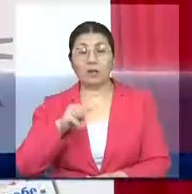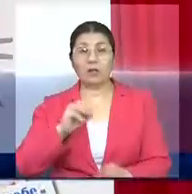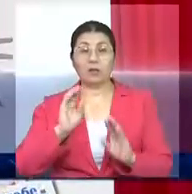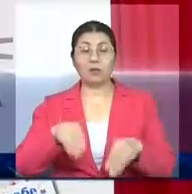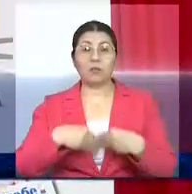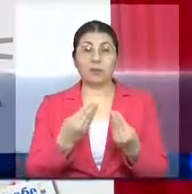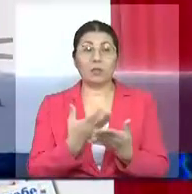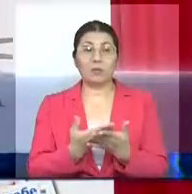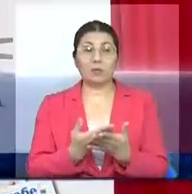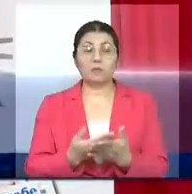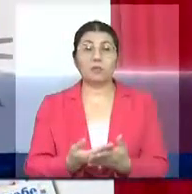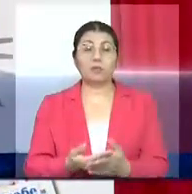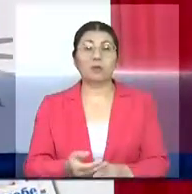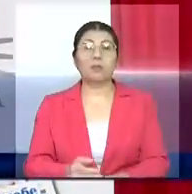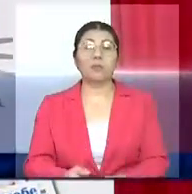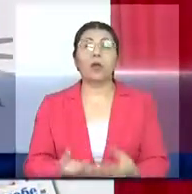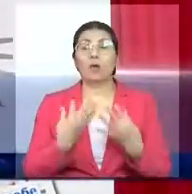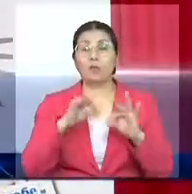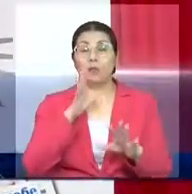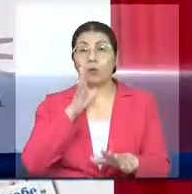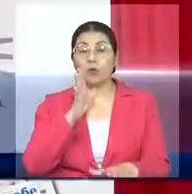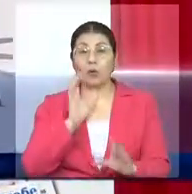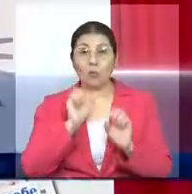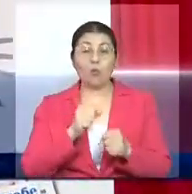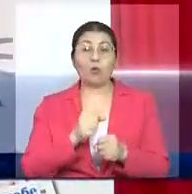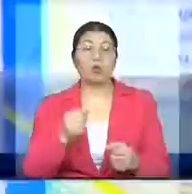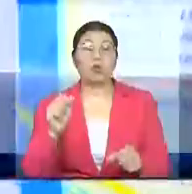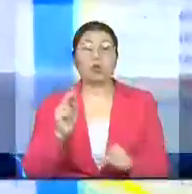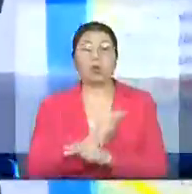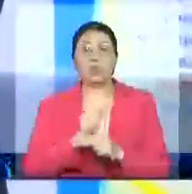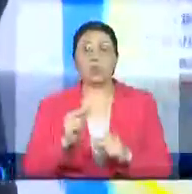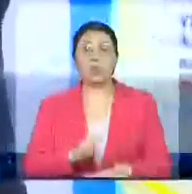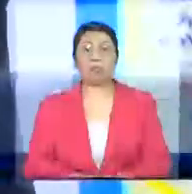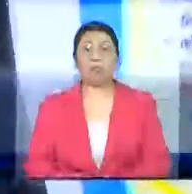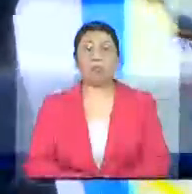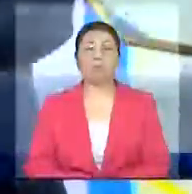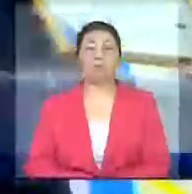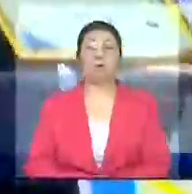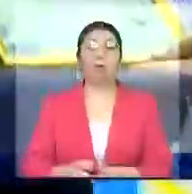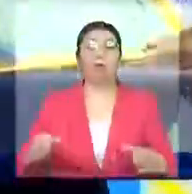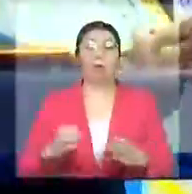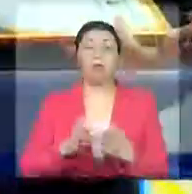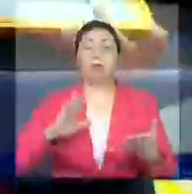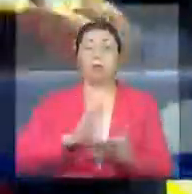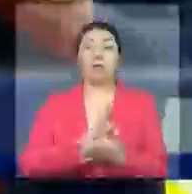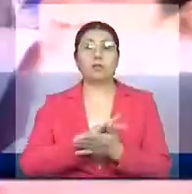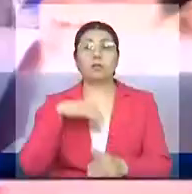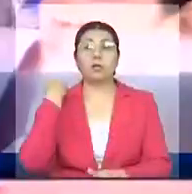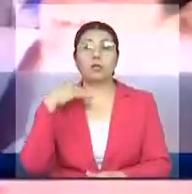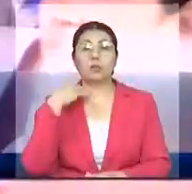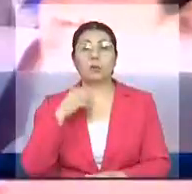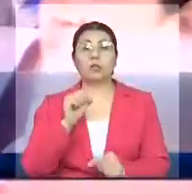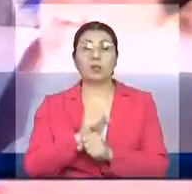Аха мог в любое удобное время поехать. Все это благодаря газете «Актобе». На достигнутом коллектив газеты «Актобе» останавливаться не намерен.